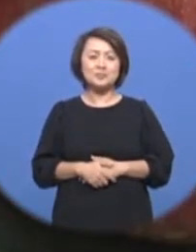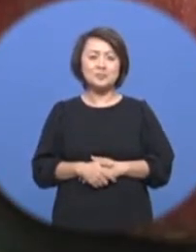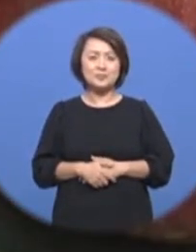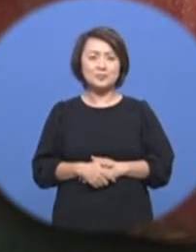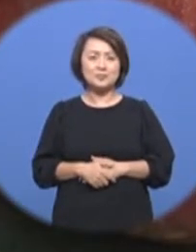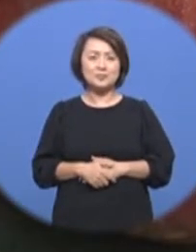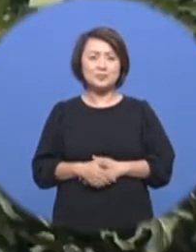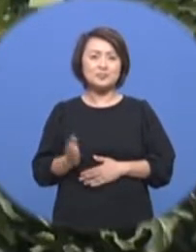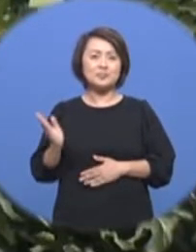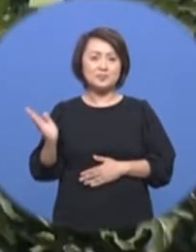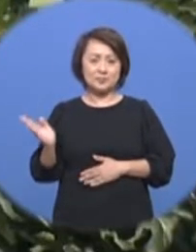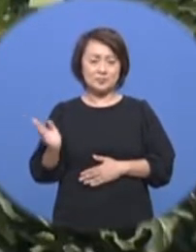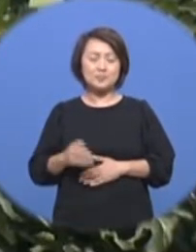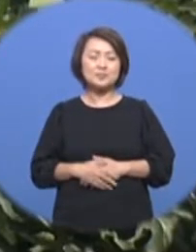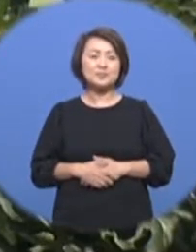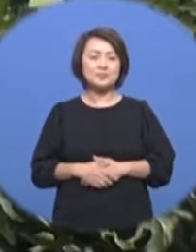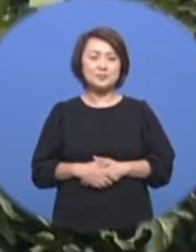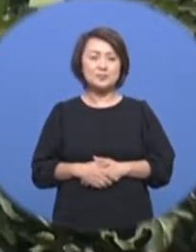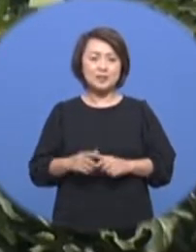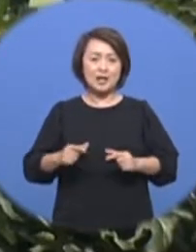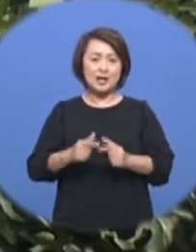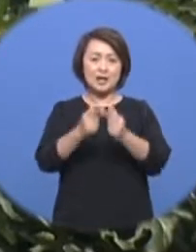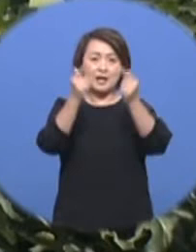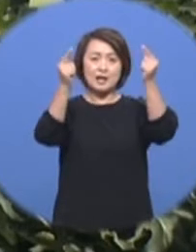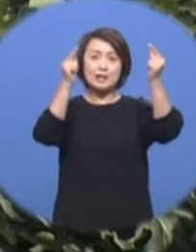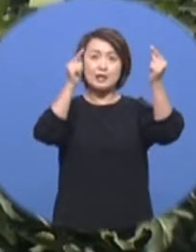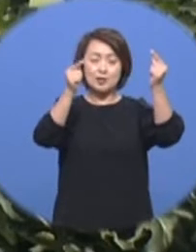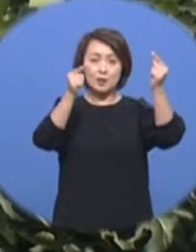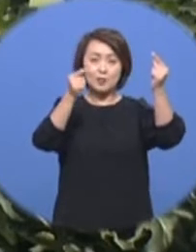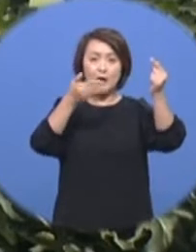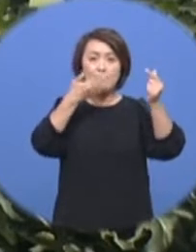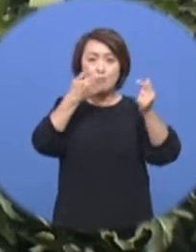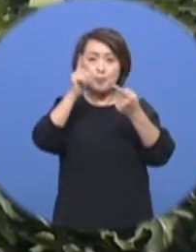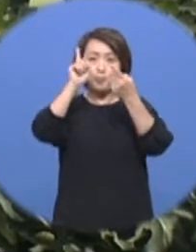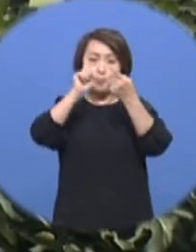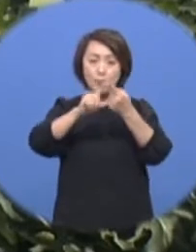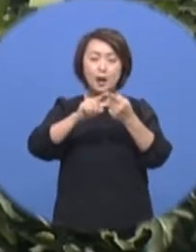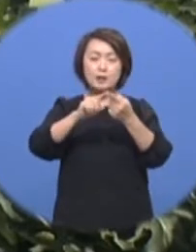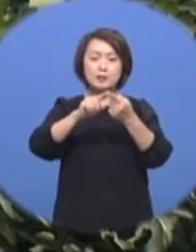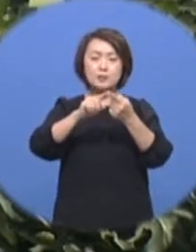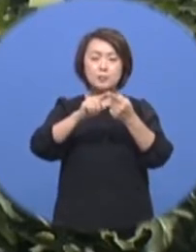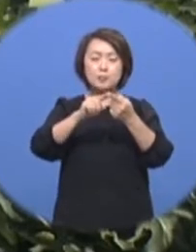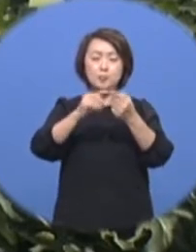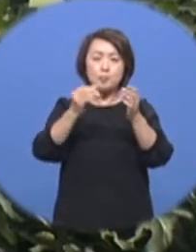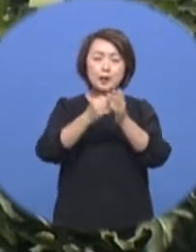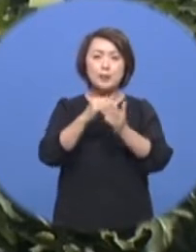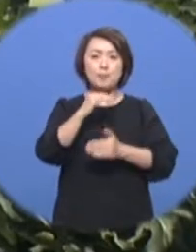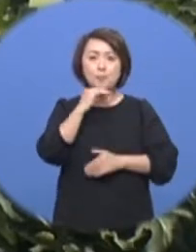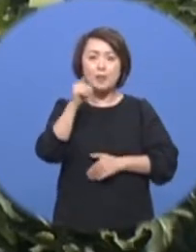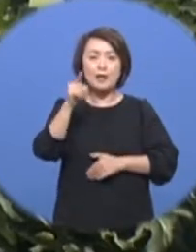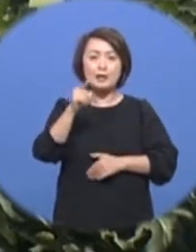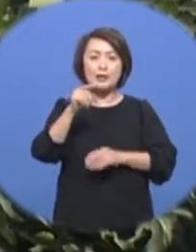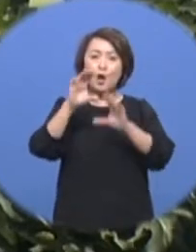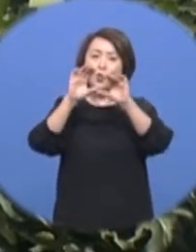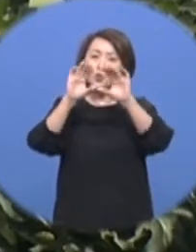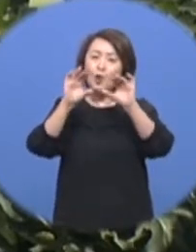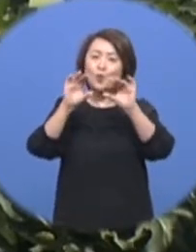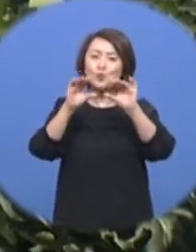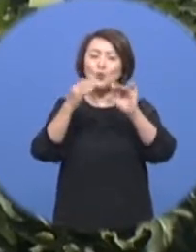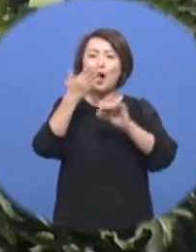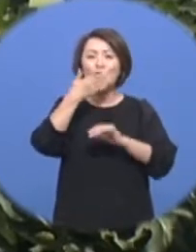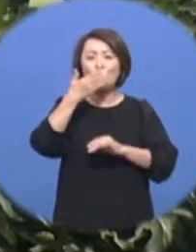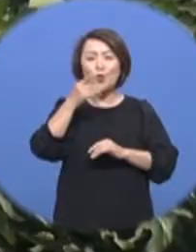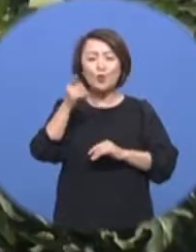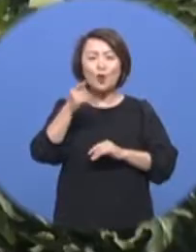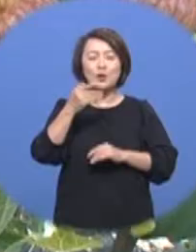イチジクプリンセスは木の上で極限まで完熟にさせた、ふわふわとろとろの甘